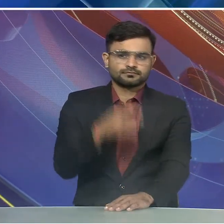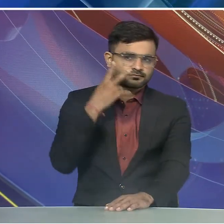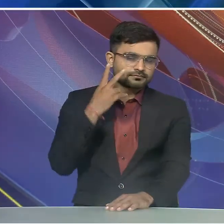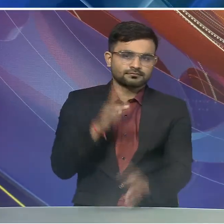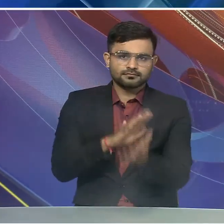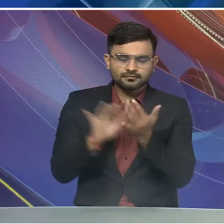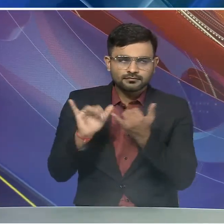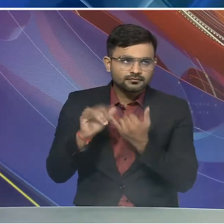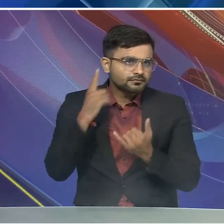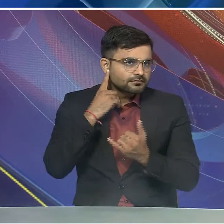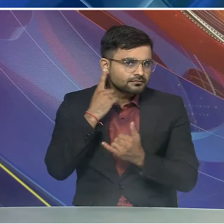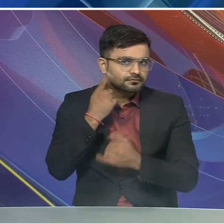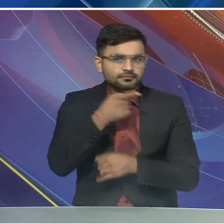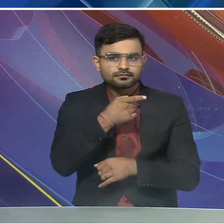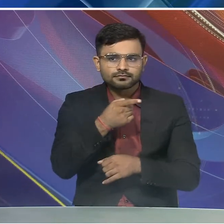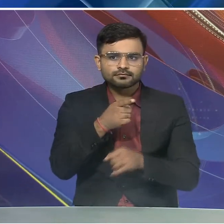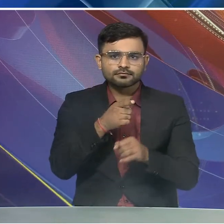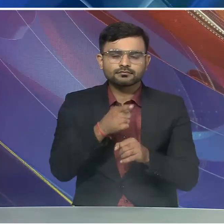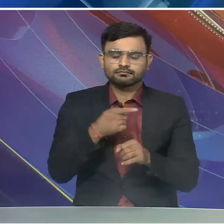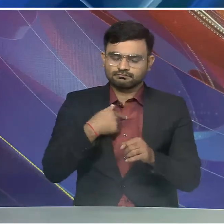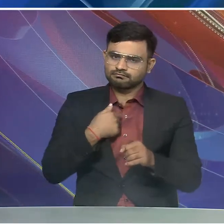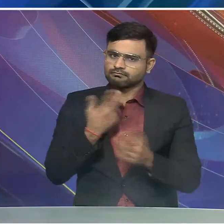पुकार है